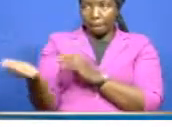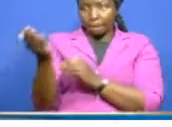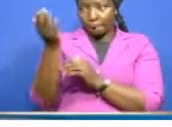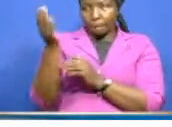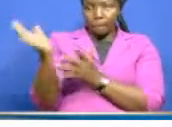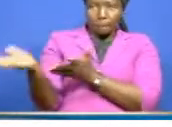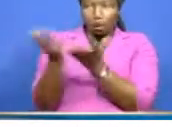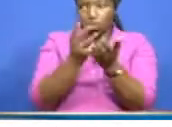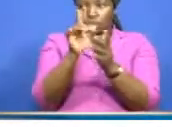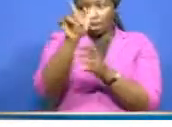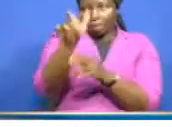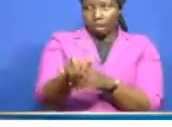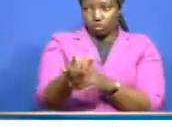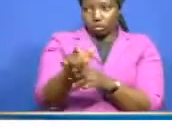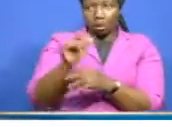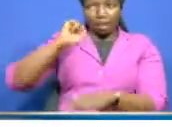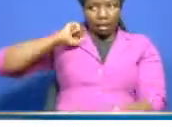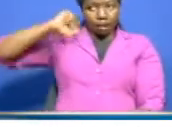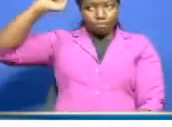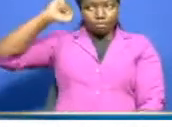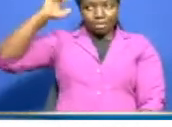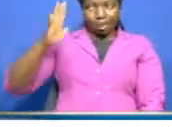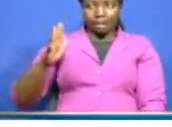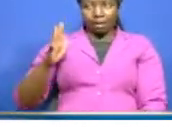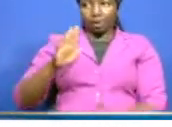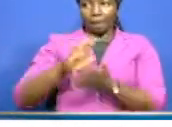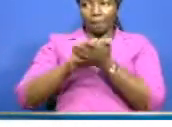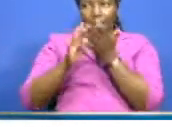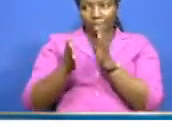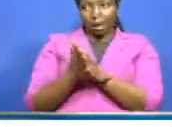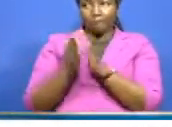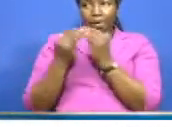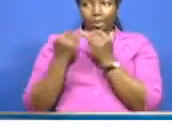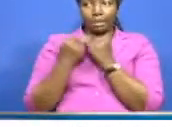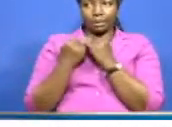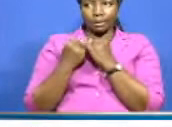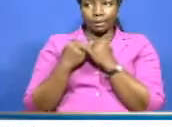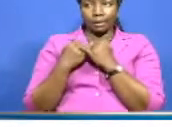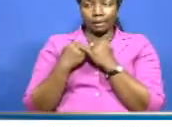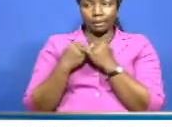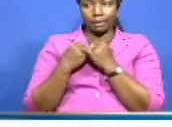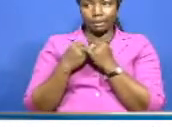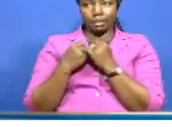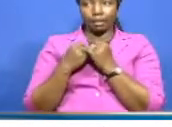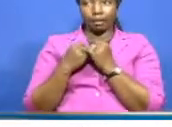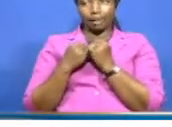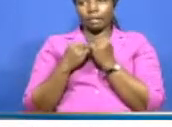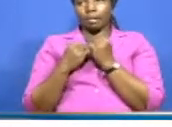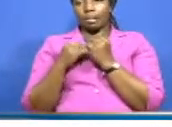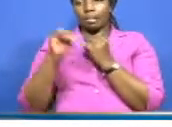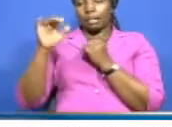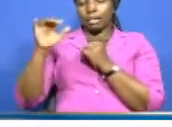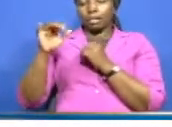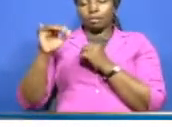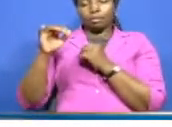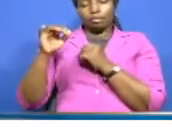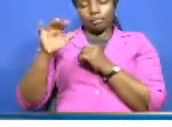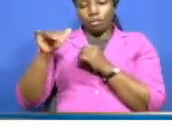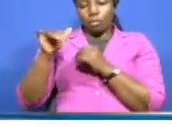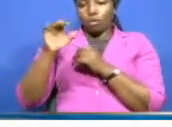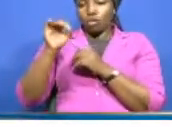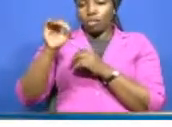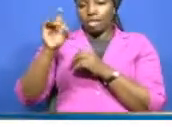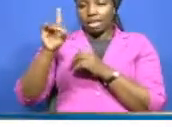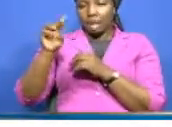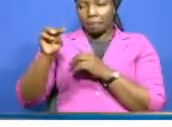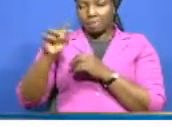mmoja wa wanasiasa kuwa mgombea ambaye alikuwa ni wa chama cha mlengo wa ODM. Wakasema